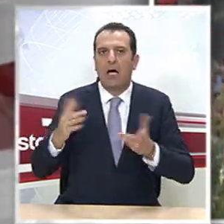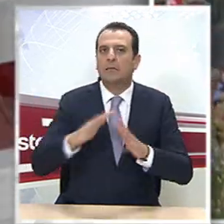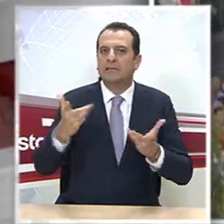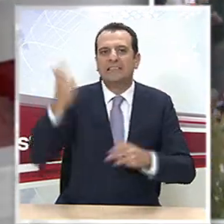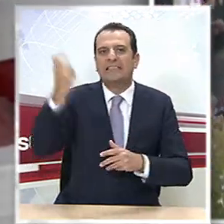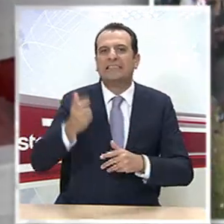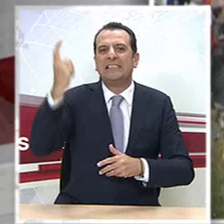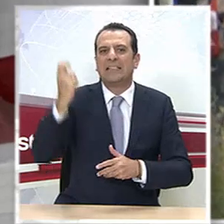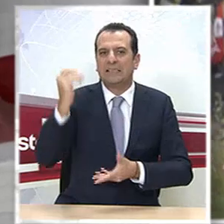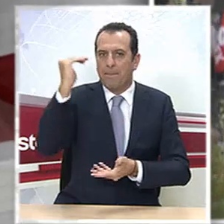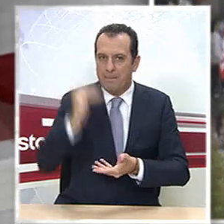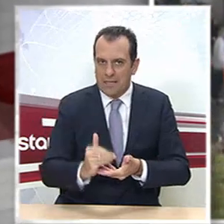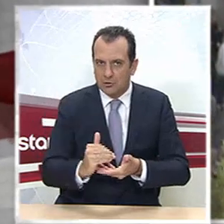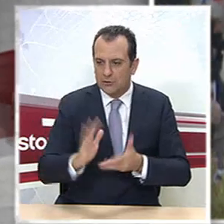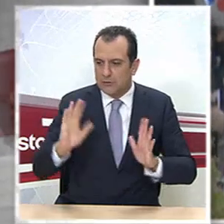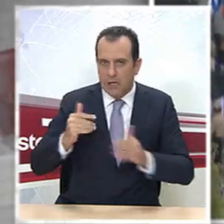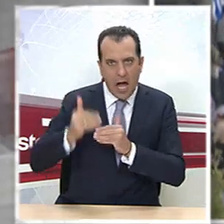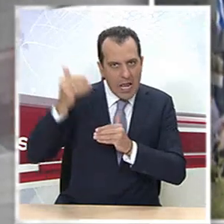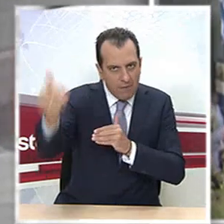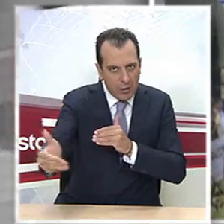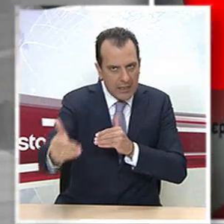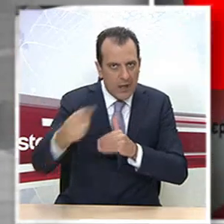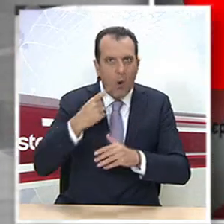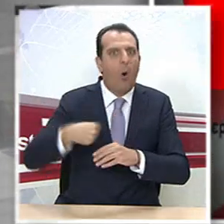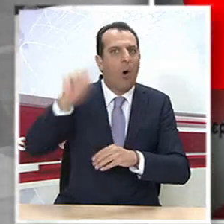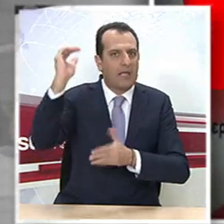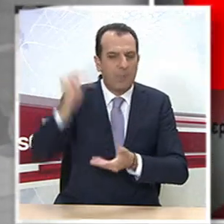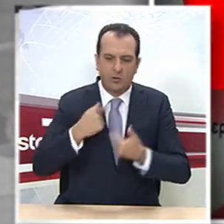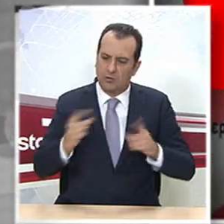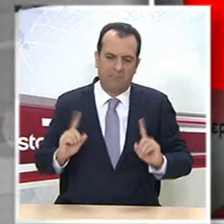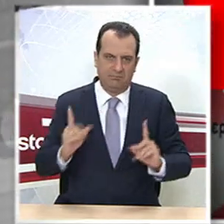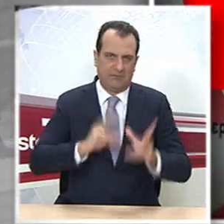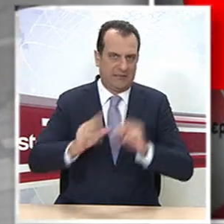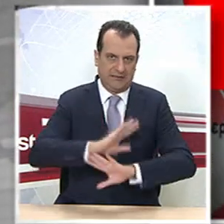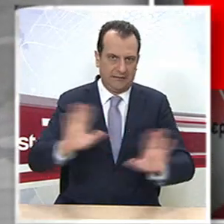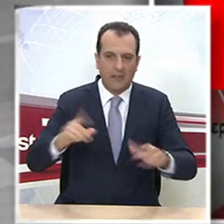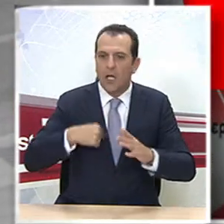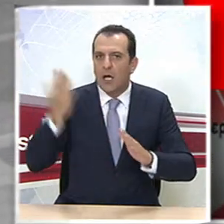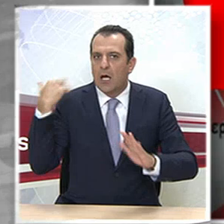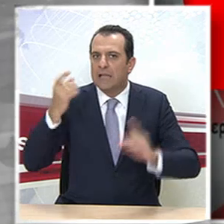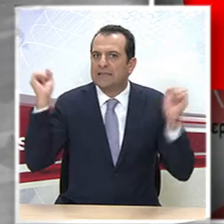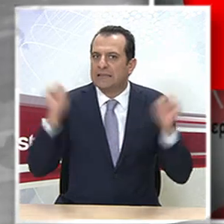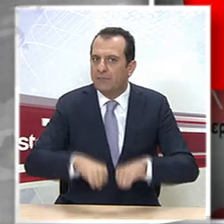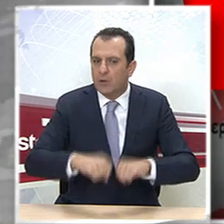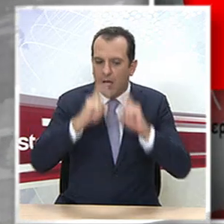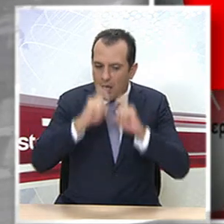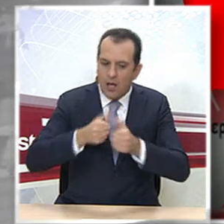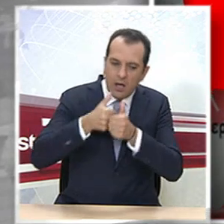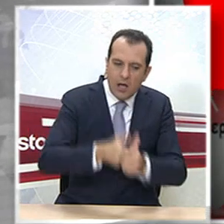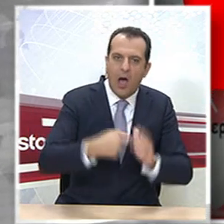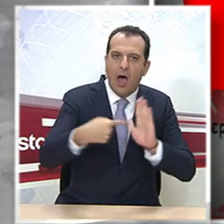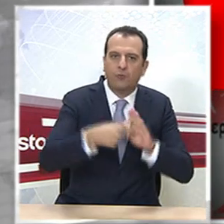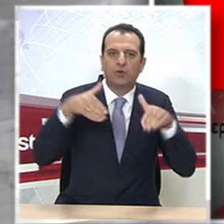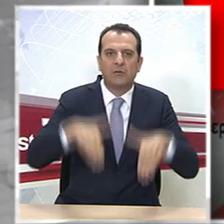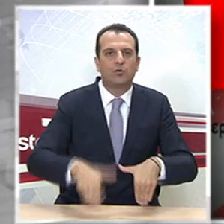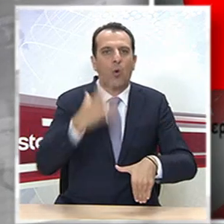του νέου γύρου περικοπών στις συντάξεις από τον Ιανουάριο του 19. Οι συμφωνίες πρέπει να τηρούνται. Αποτελούν τη βάση ώστε επενδυτές